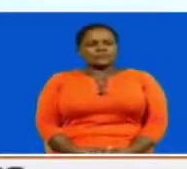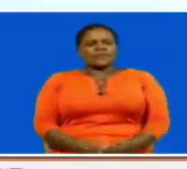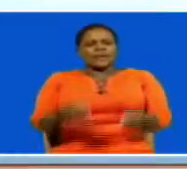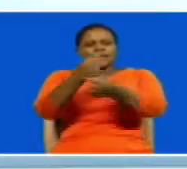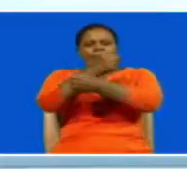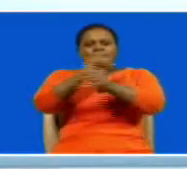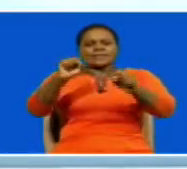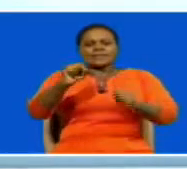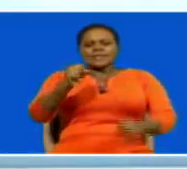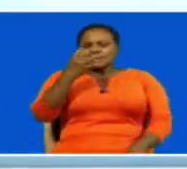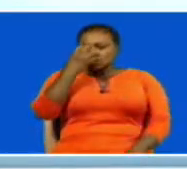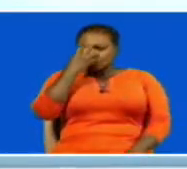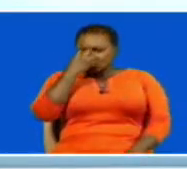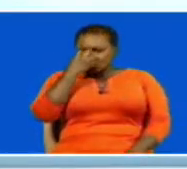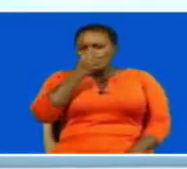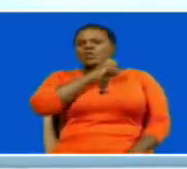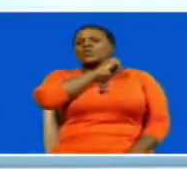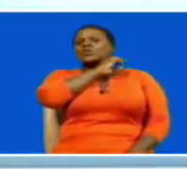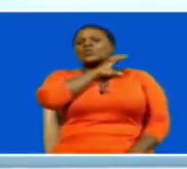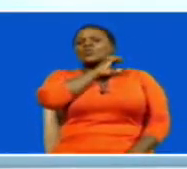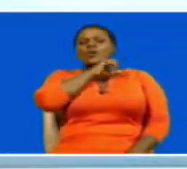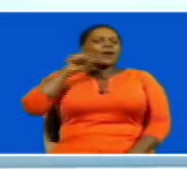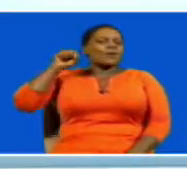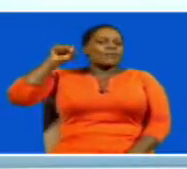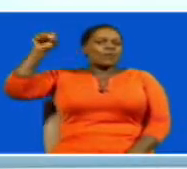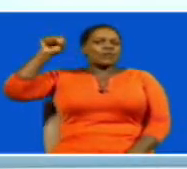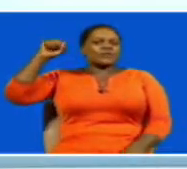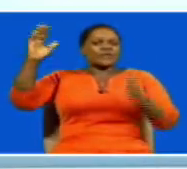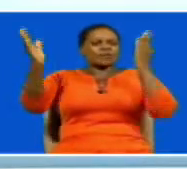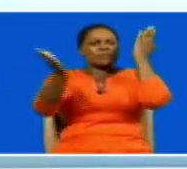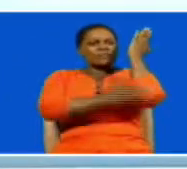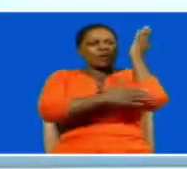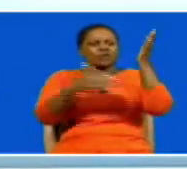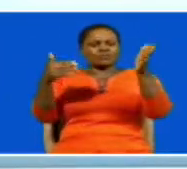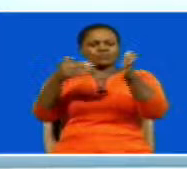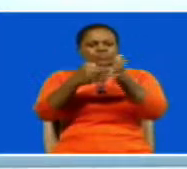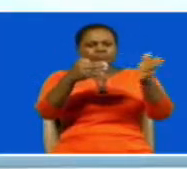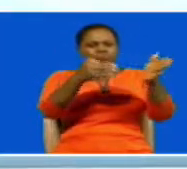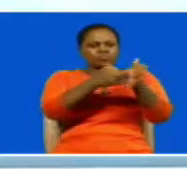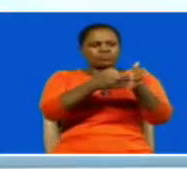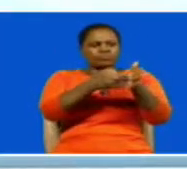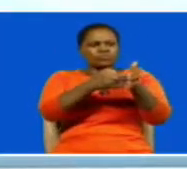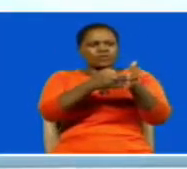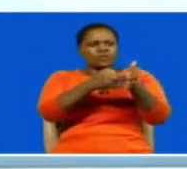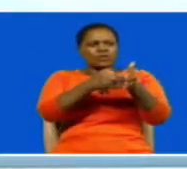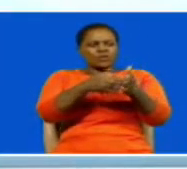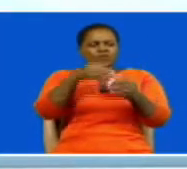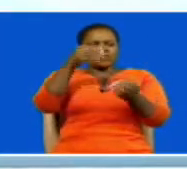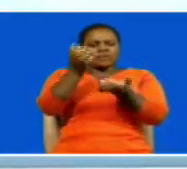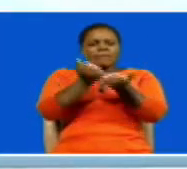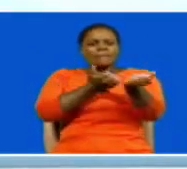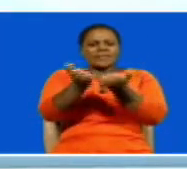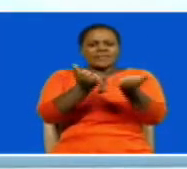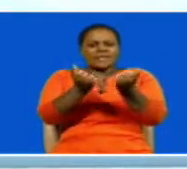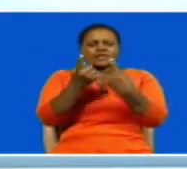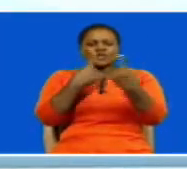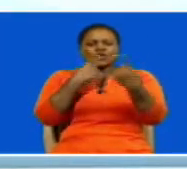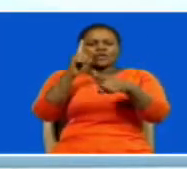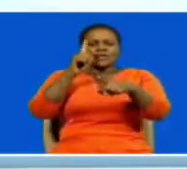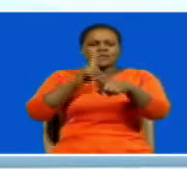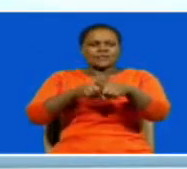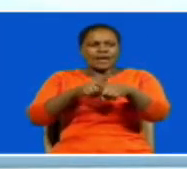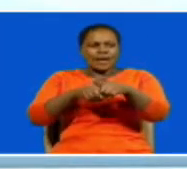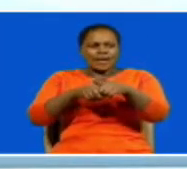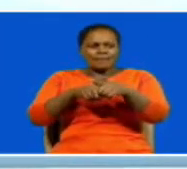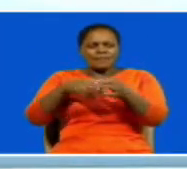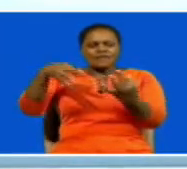Rais William Ruto amelalamika kuwa siasa mbaya zimekuwa kikwazo kikuu cha uwekezaji nchini. Akizungumza wakati wa kuweka